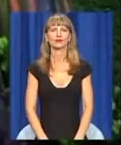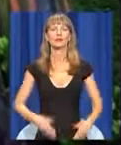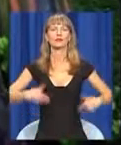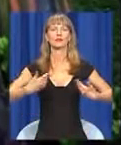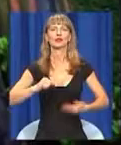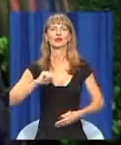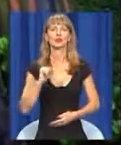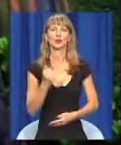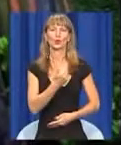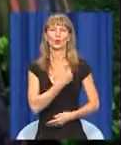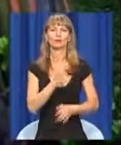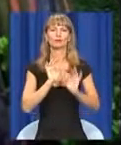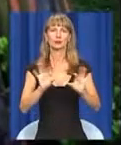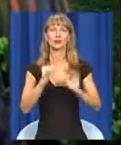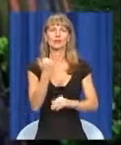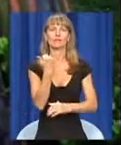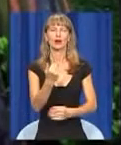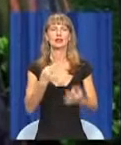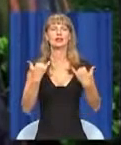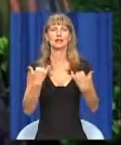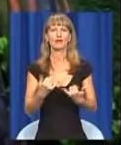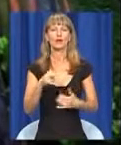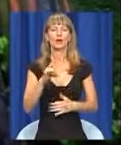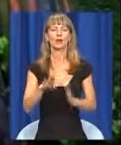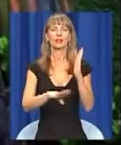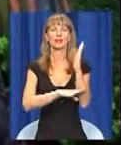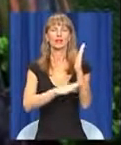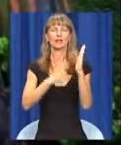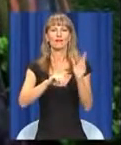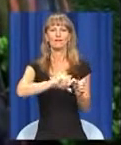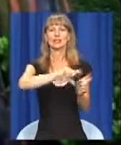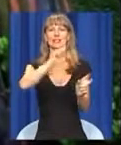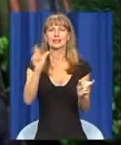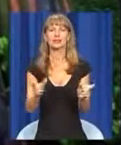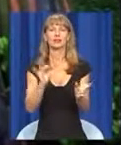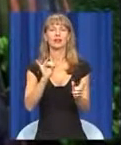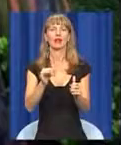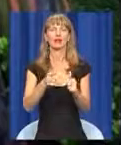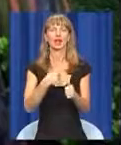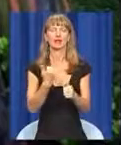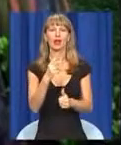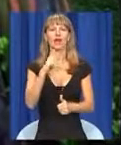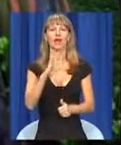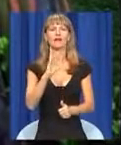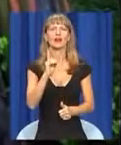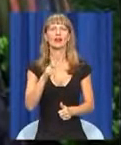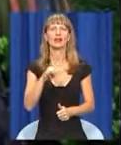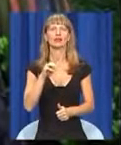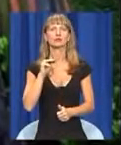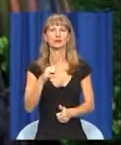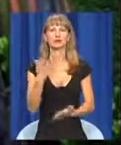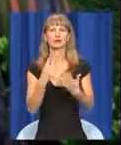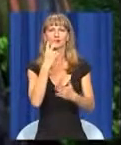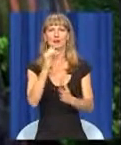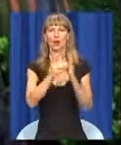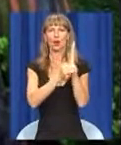Привіт, друзі! Хочу розповісти вам сьогодні про дерево-веселку і назва йому евкаліпт. Якщо поглянути на